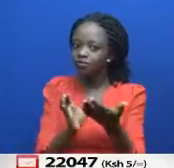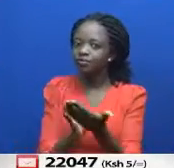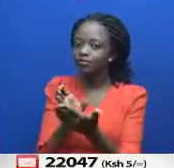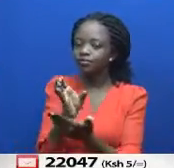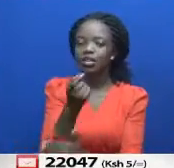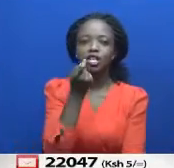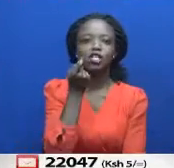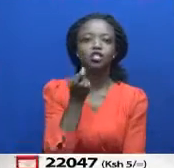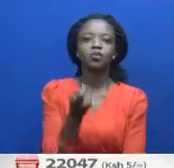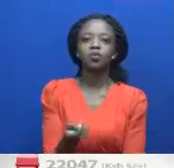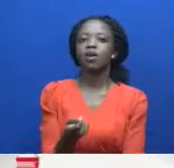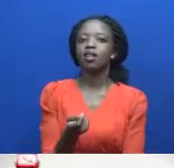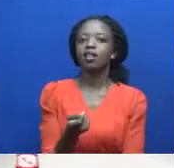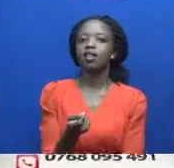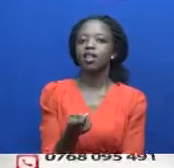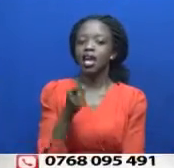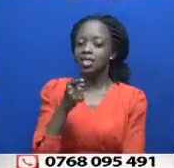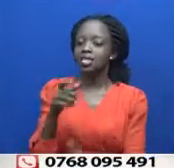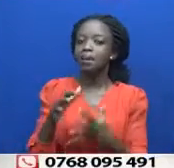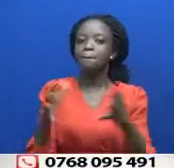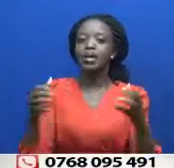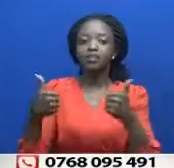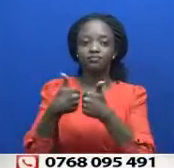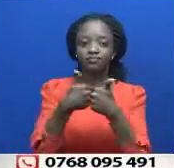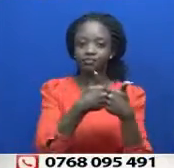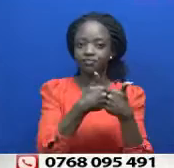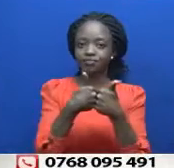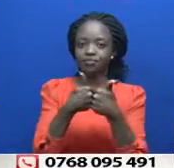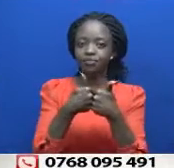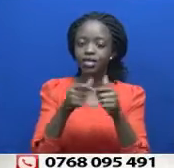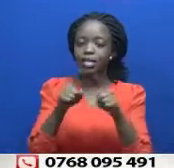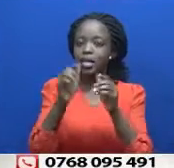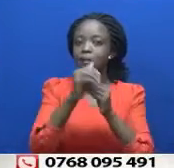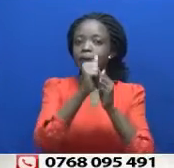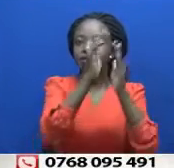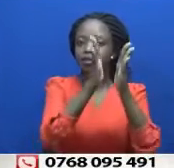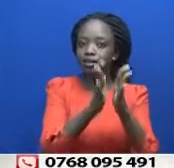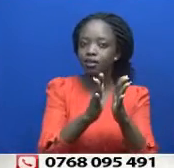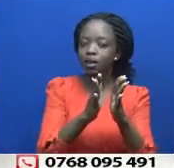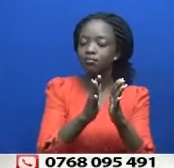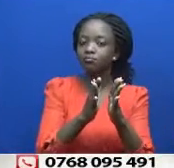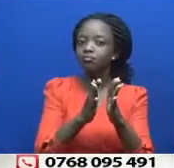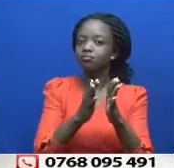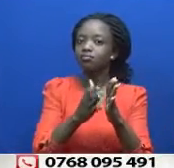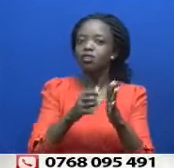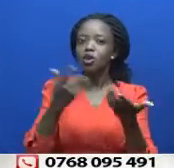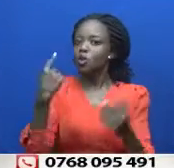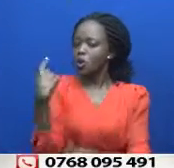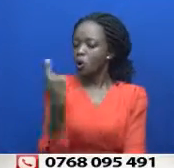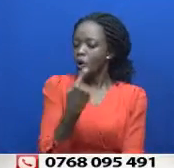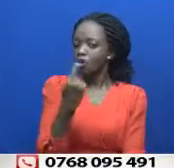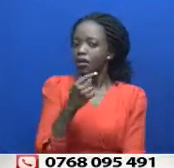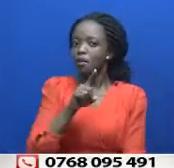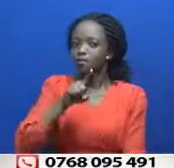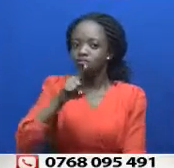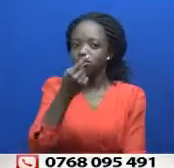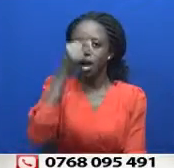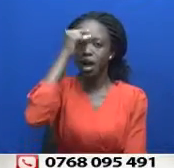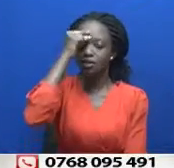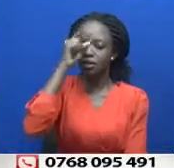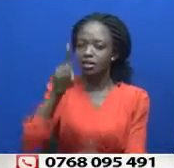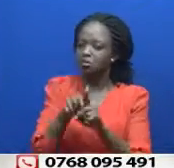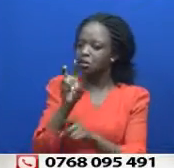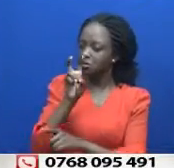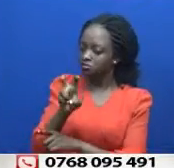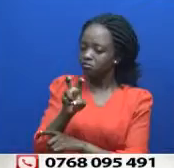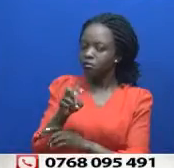mchache mno. So hiyo ni changamoto kwa serikali, na hata pia kwa viongozi wetu ambao wako mbele, kwa sababu we cannot only blame the government. Tunaangalia na